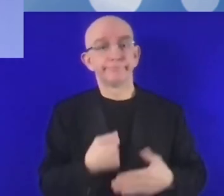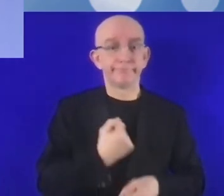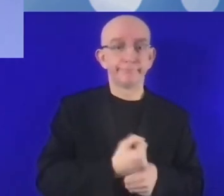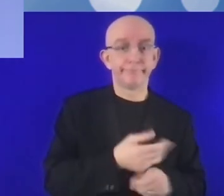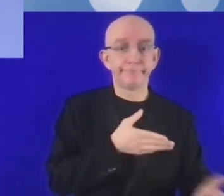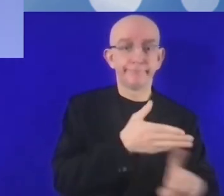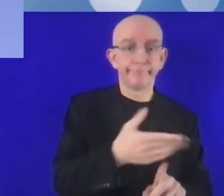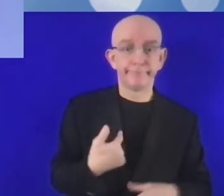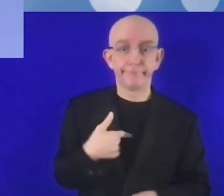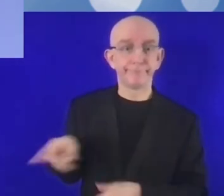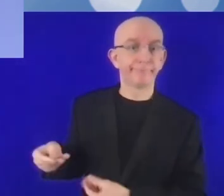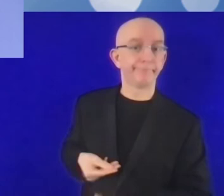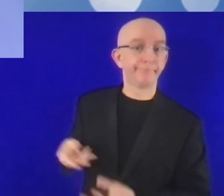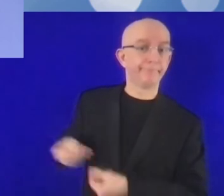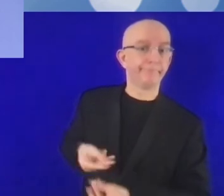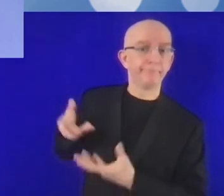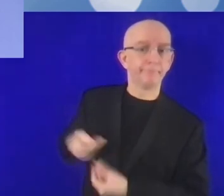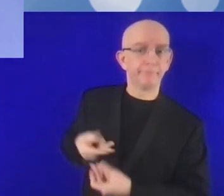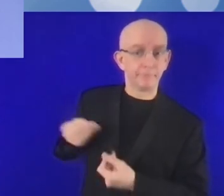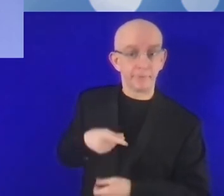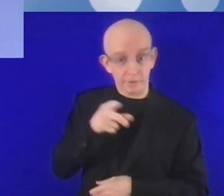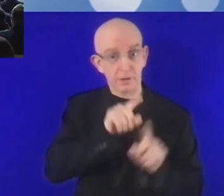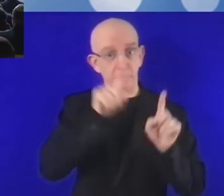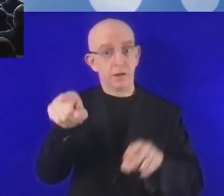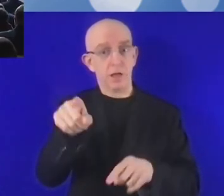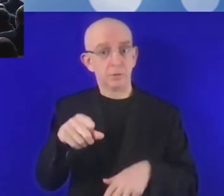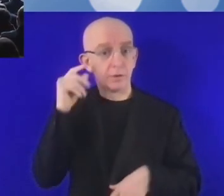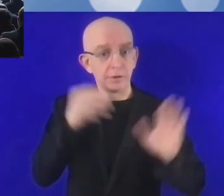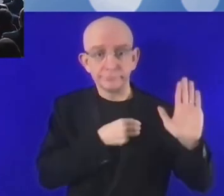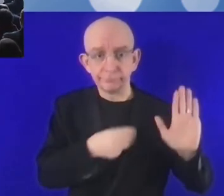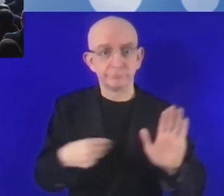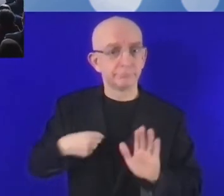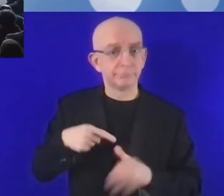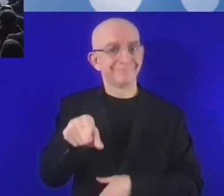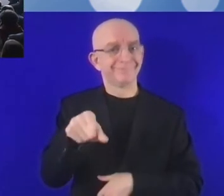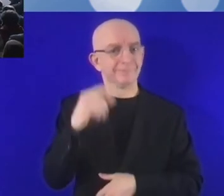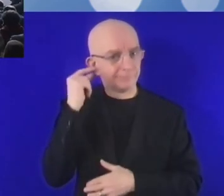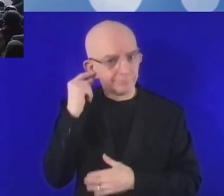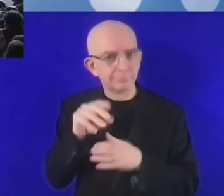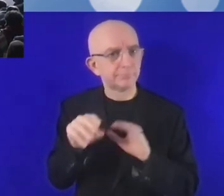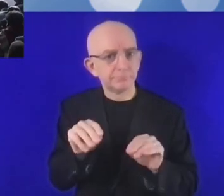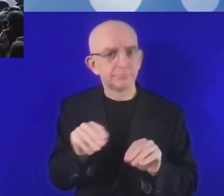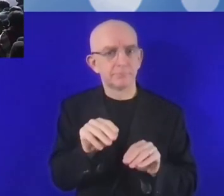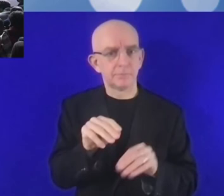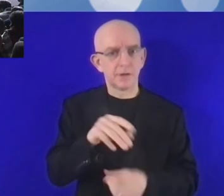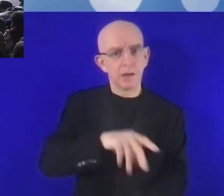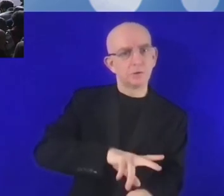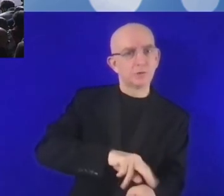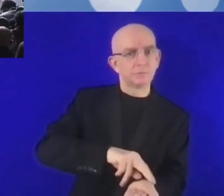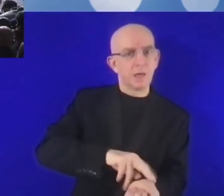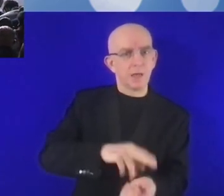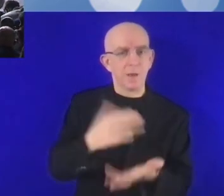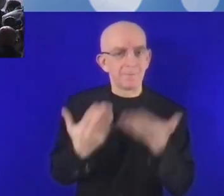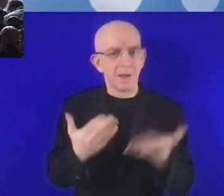aide à nous faire traiter médicalement, on n'a pas ou qui nous assiste dans les questions juridiques. Ça, c'est des bénéfices